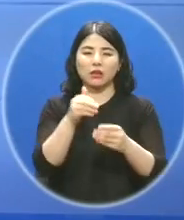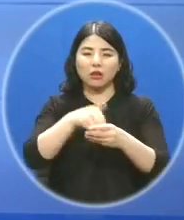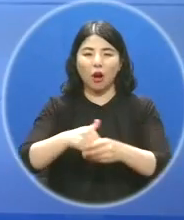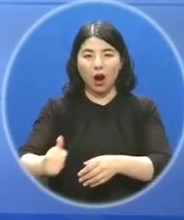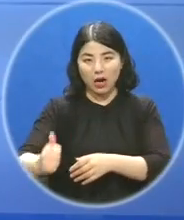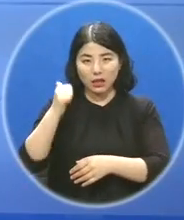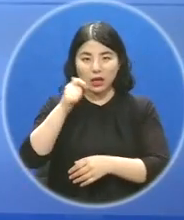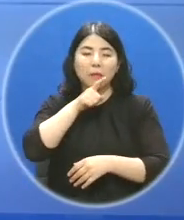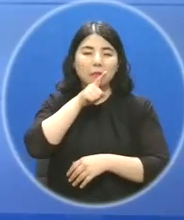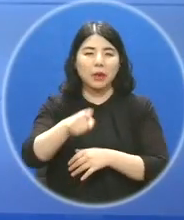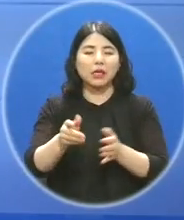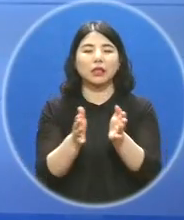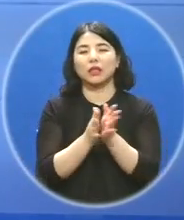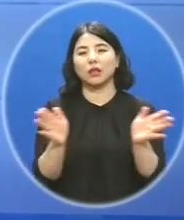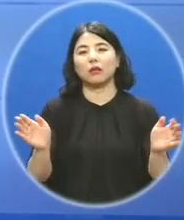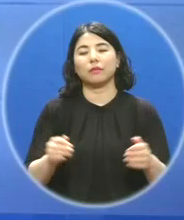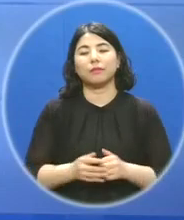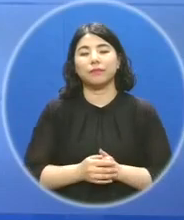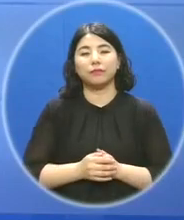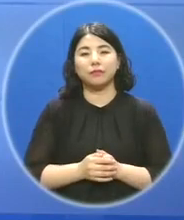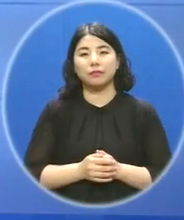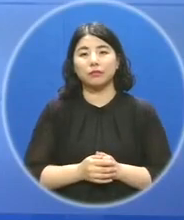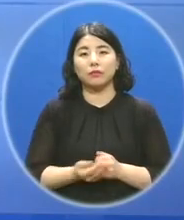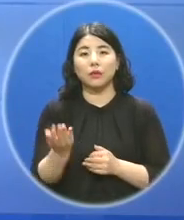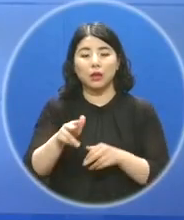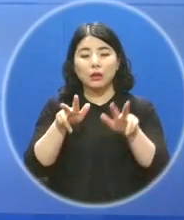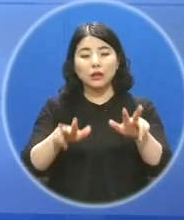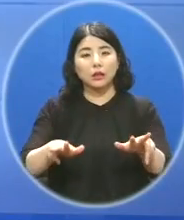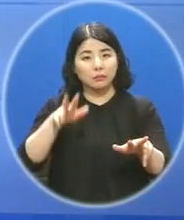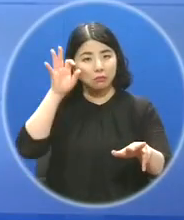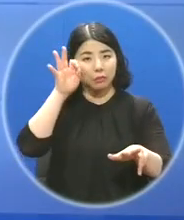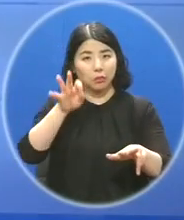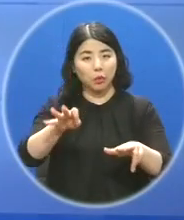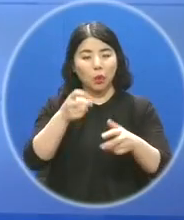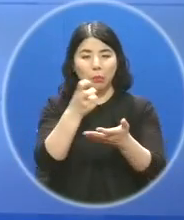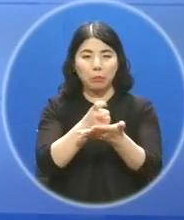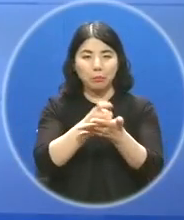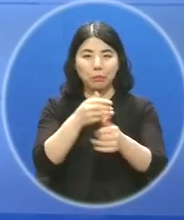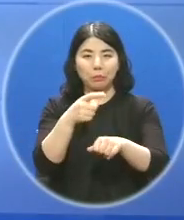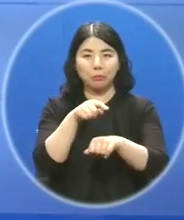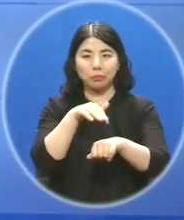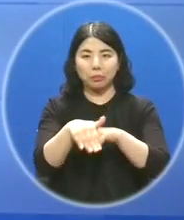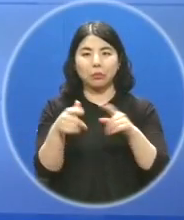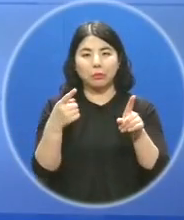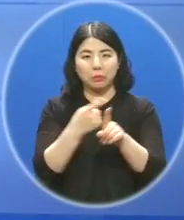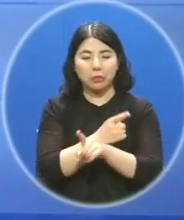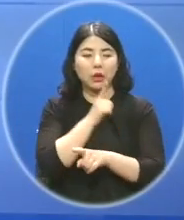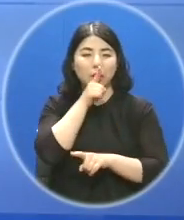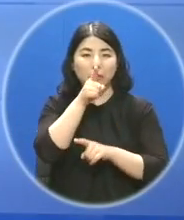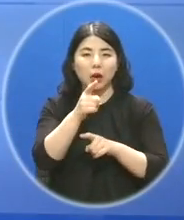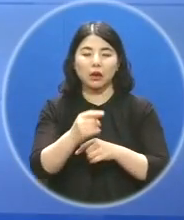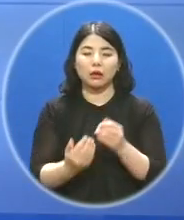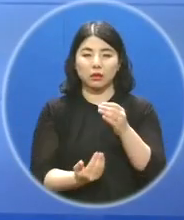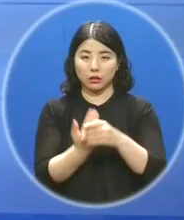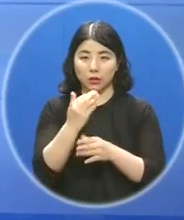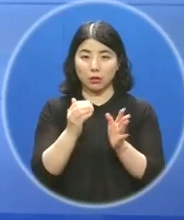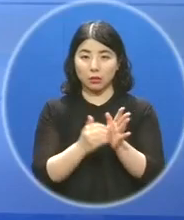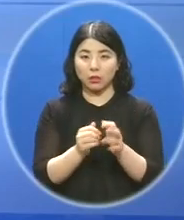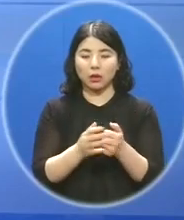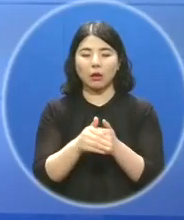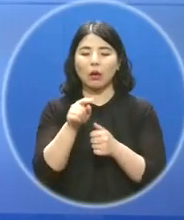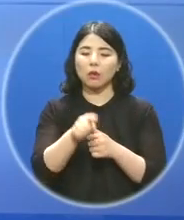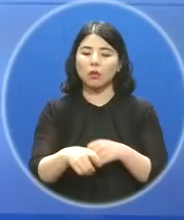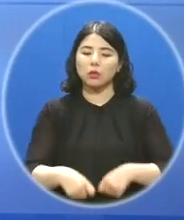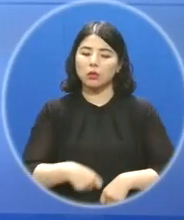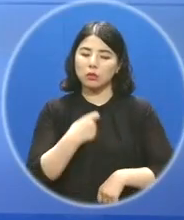취지로 이렇게 시작이 되었습니다. 그런데 지금에 와서 그 좀 그 제도를 좀 바꾸자. 네. 이제 이러한 말씀들이 있으신데 사실상